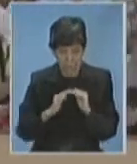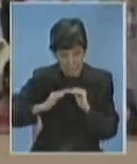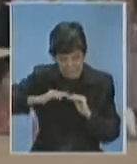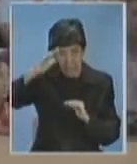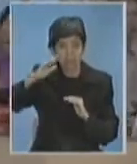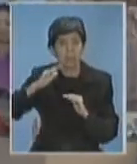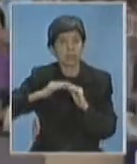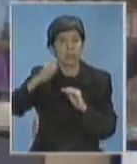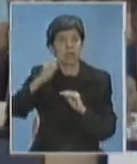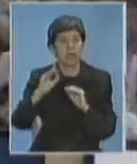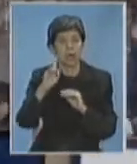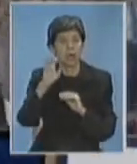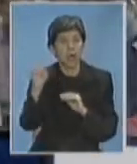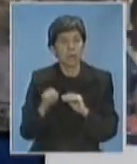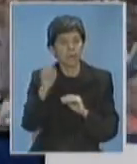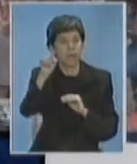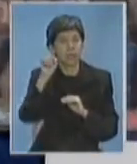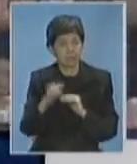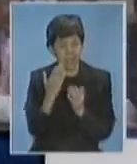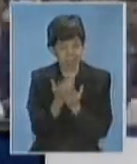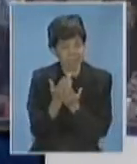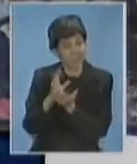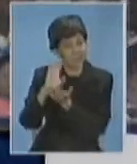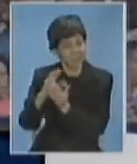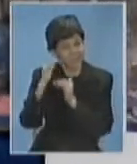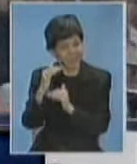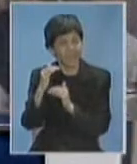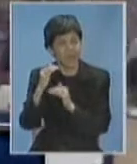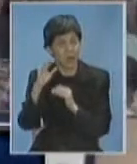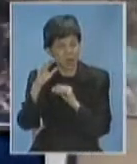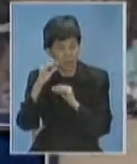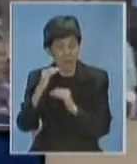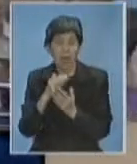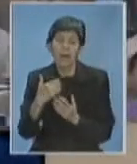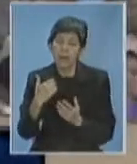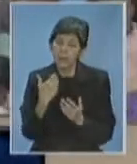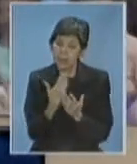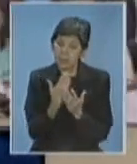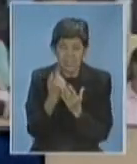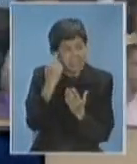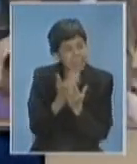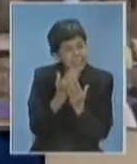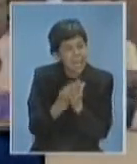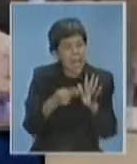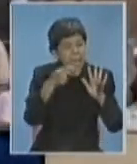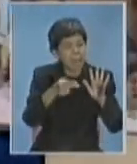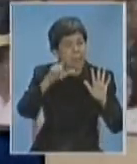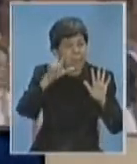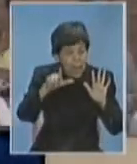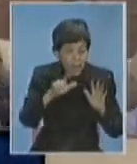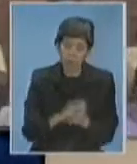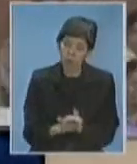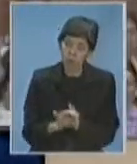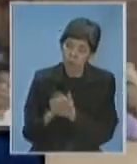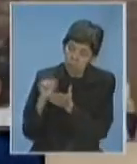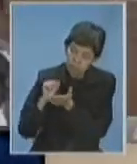ไปถึง 100% นะคะงบประมาณที่ตั้งเอาไว้ในทั้งโครงการนะคะเดิมก็คือ 50,000 กว่าล้านนะคะแต่ว่าหลังจาก